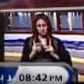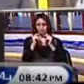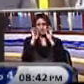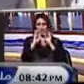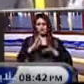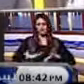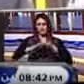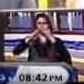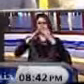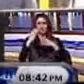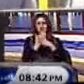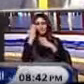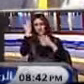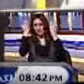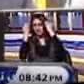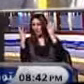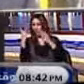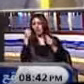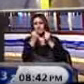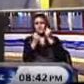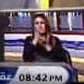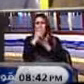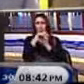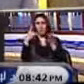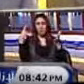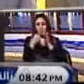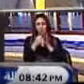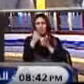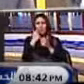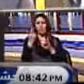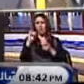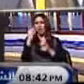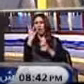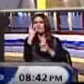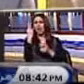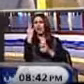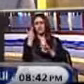بالمواطن بتاعنا. وطبعا المشروع ده دور مجلس الدفاع الوطني فيه اللي هو